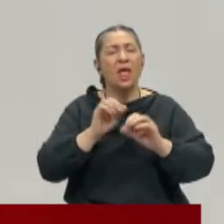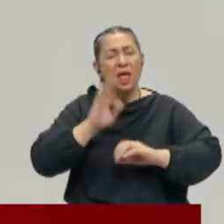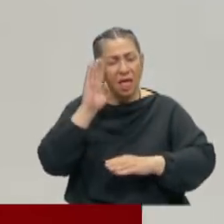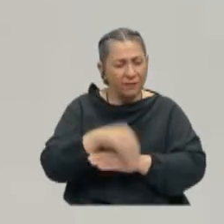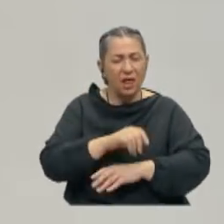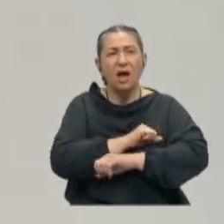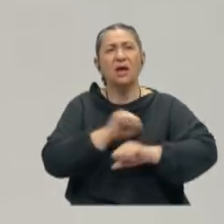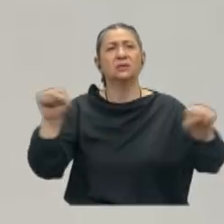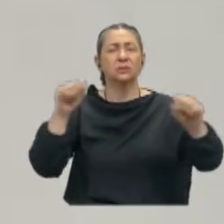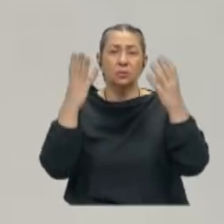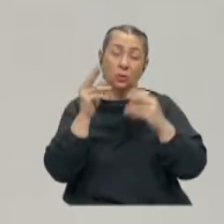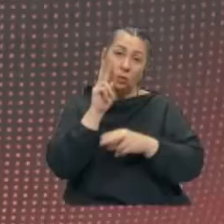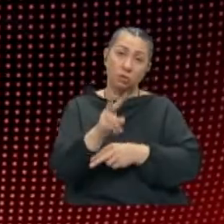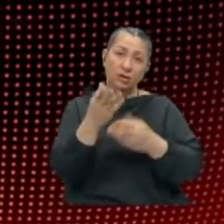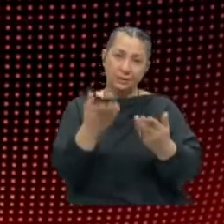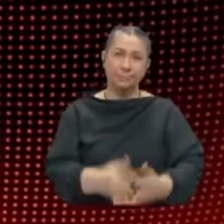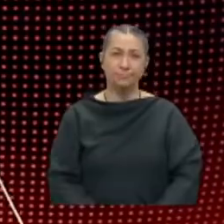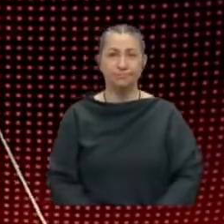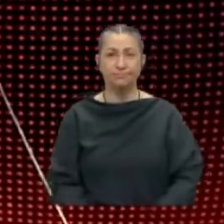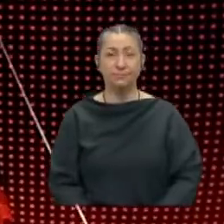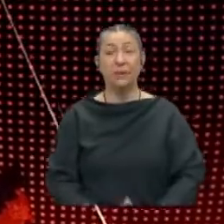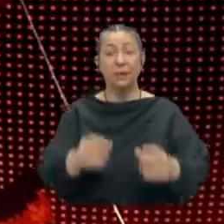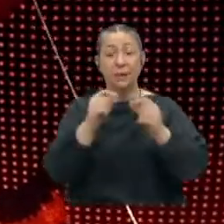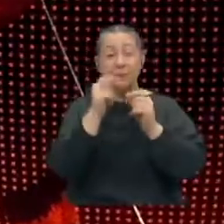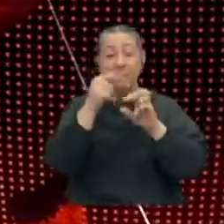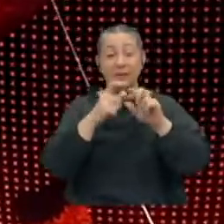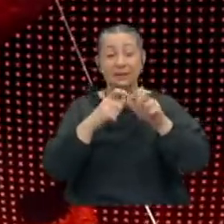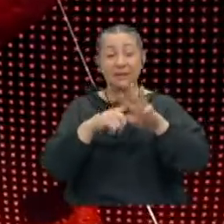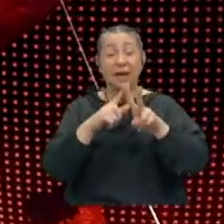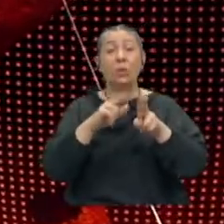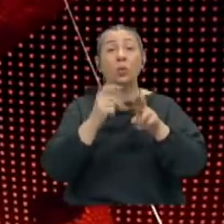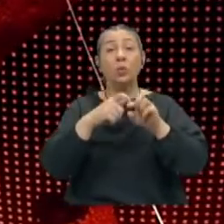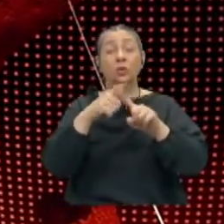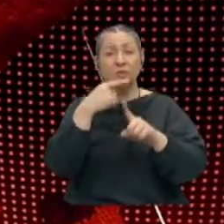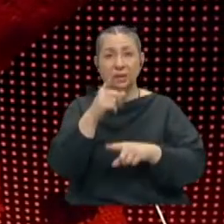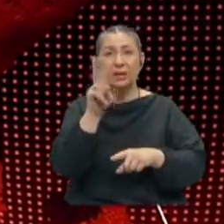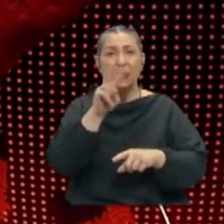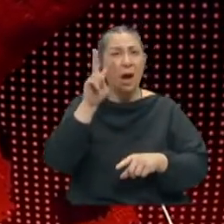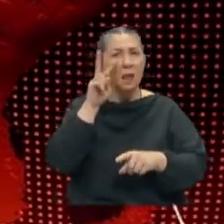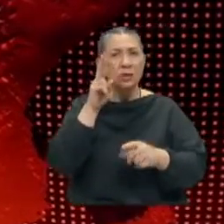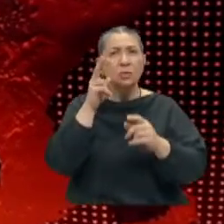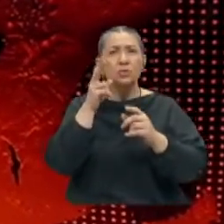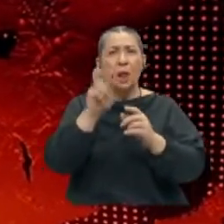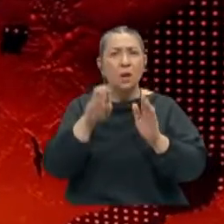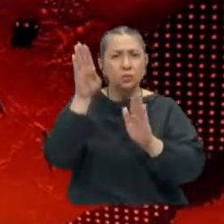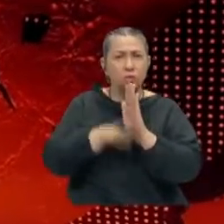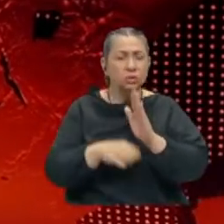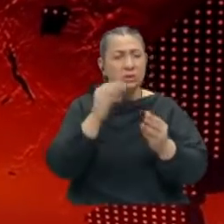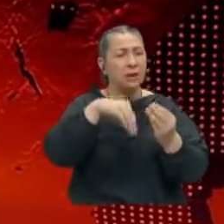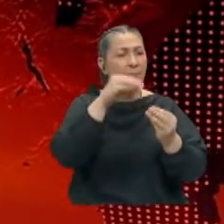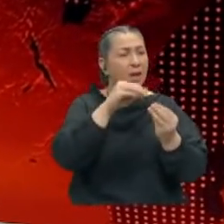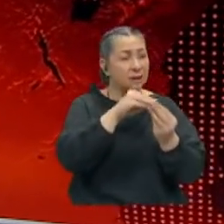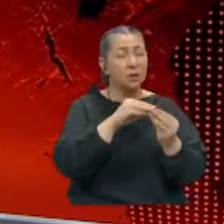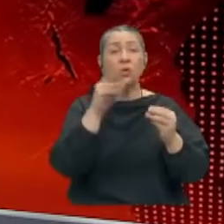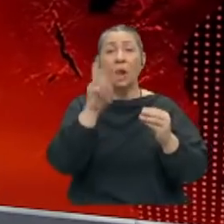iflasları göreceğiz. Birsen Kurt demiş ki 20 Aralık'ta döviz düştü, bu zamlar neden? Zamların dövizle alakası